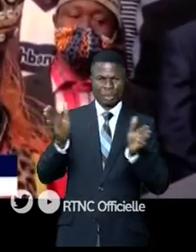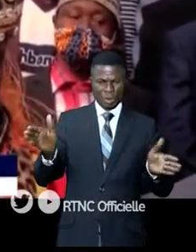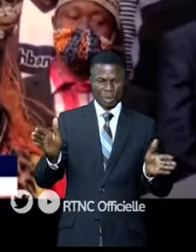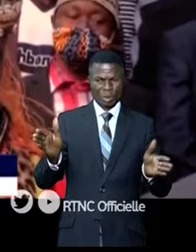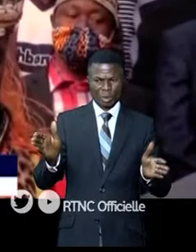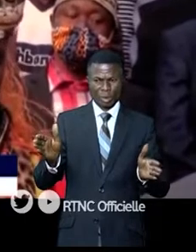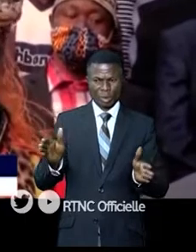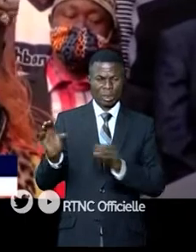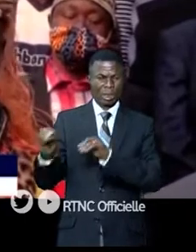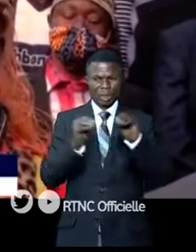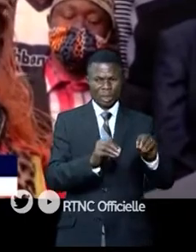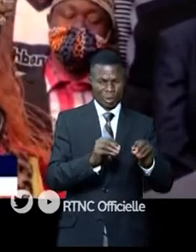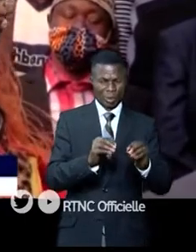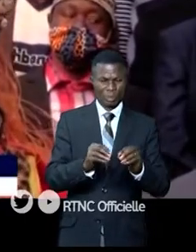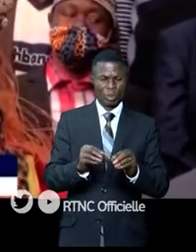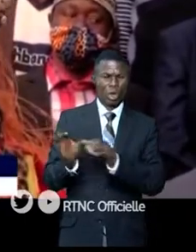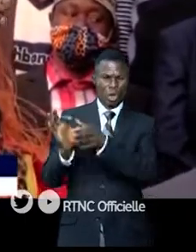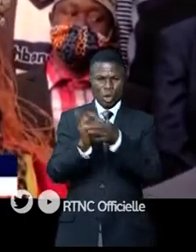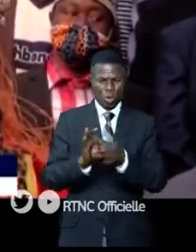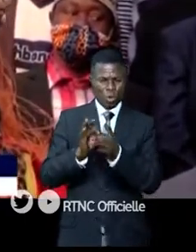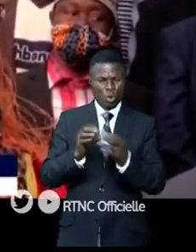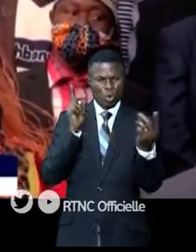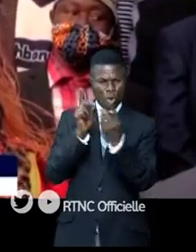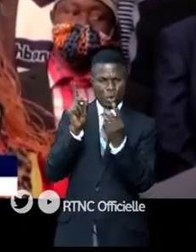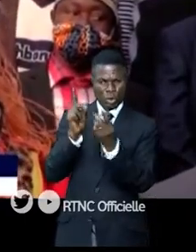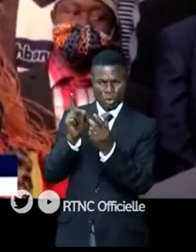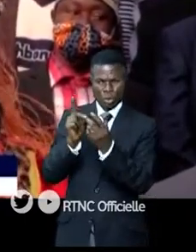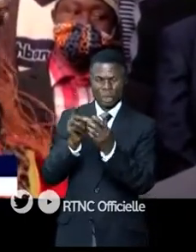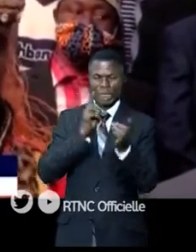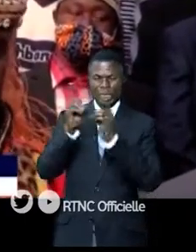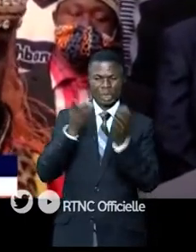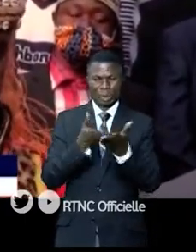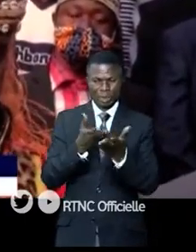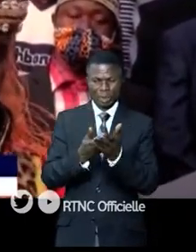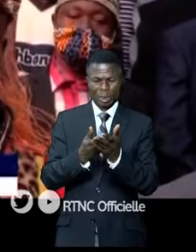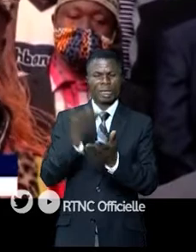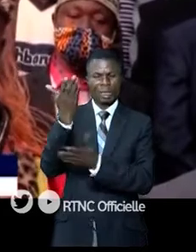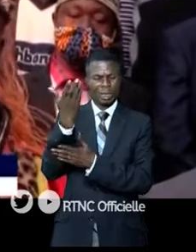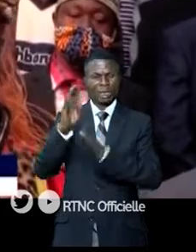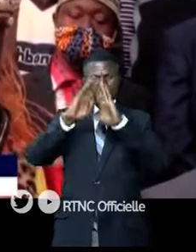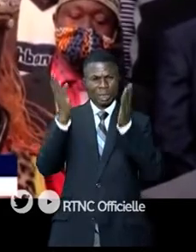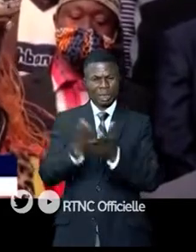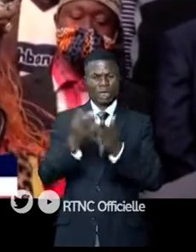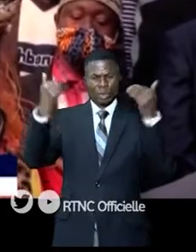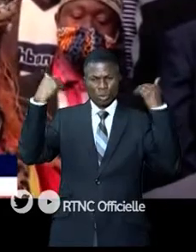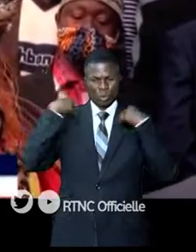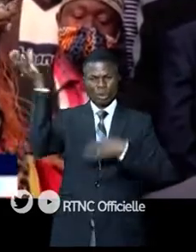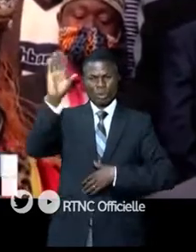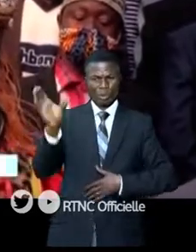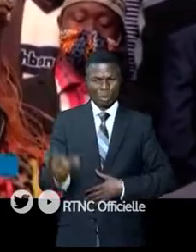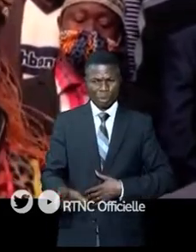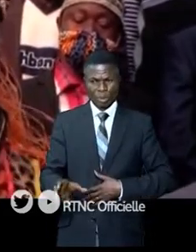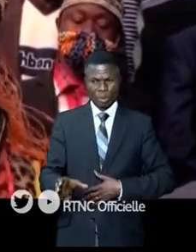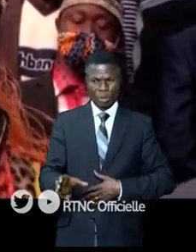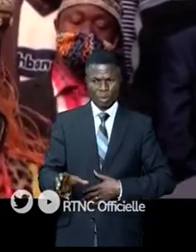central. La mise en place d'une coordination de consultation du dit dialogue. L'appel à toutes les personnalités du Congo central